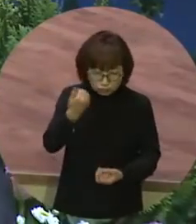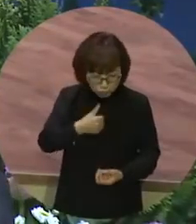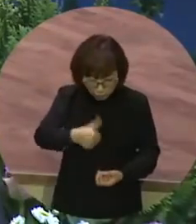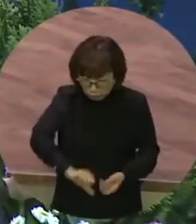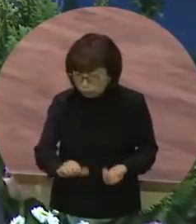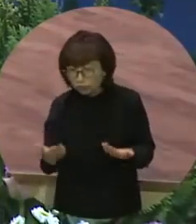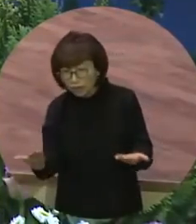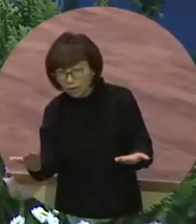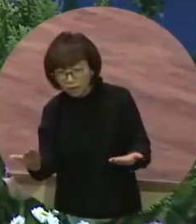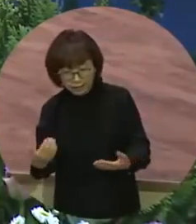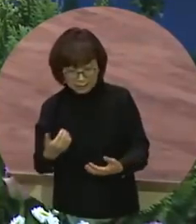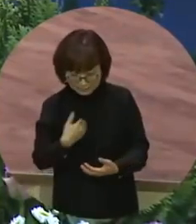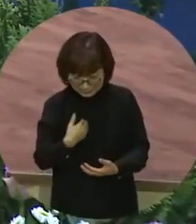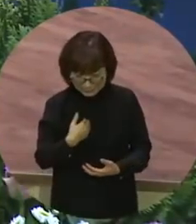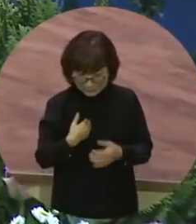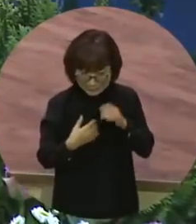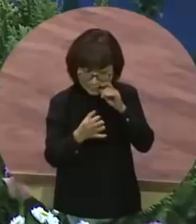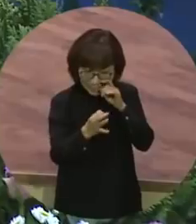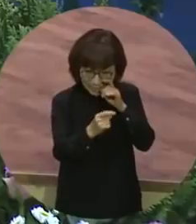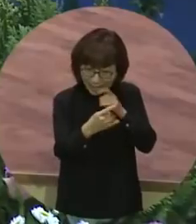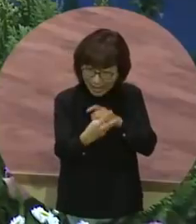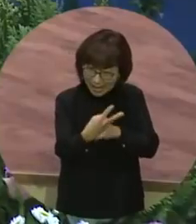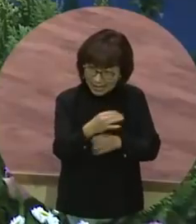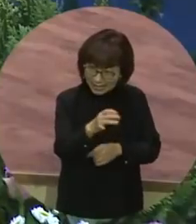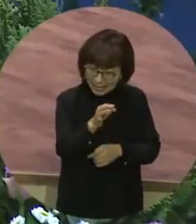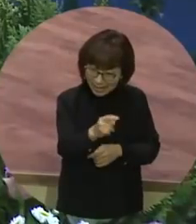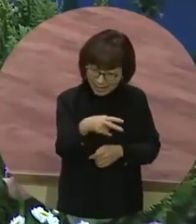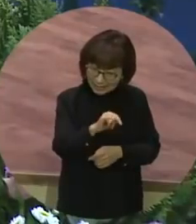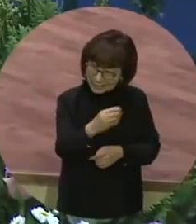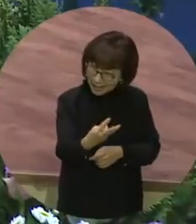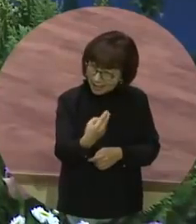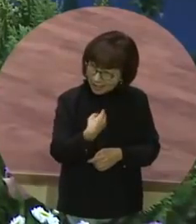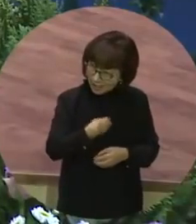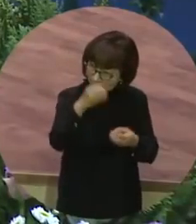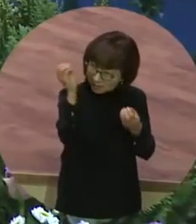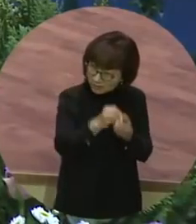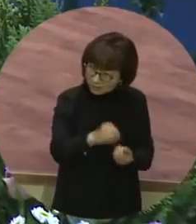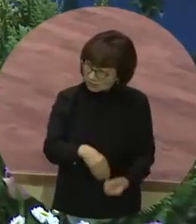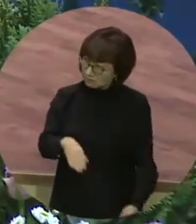다메섹 사람 엘리에셀이라고 아주 기분 나쁘게 퉁명스럽게